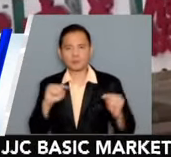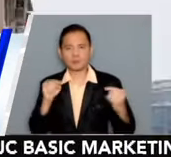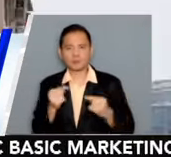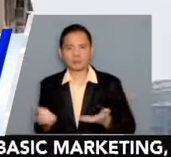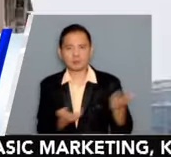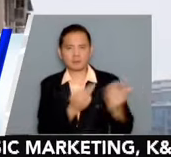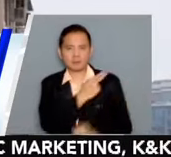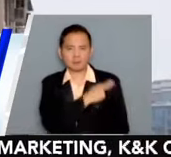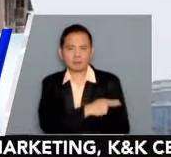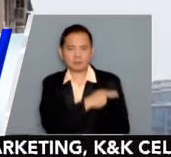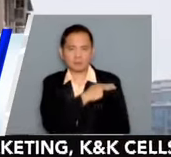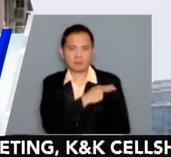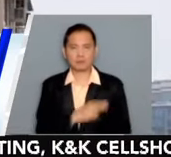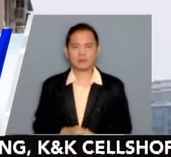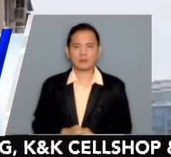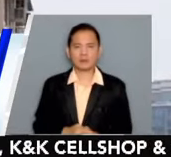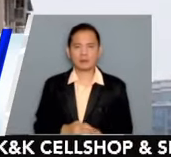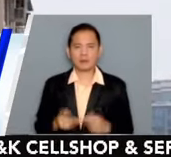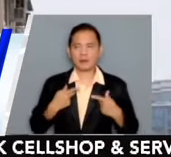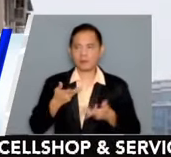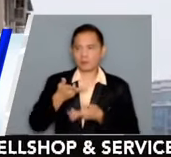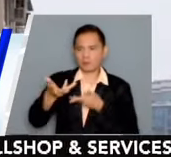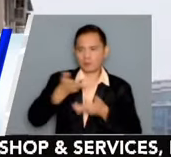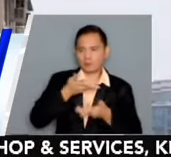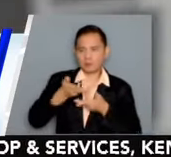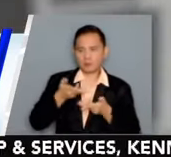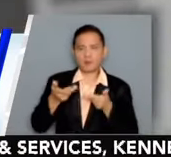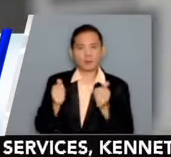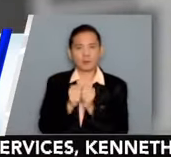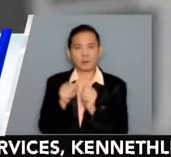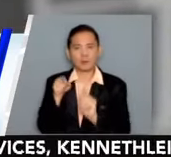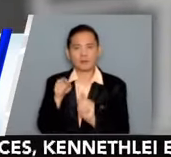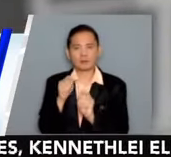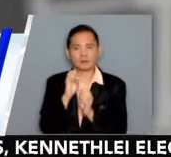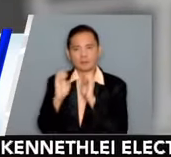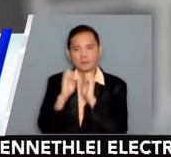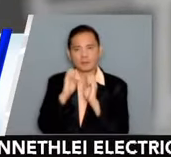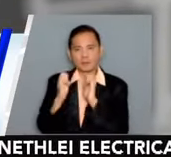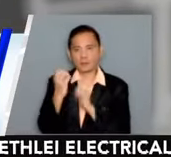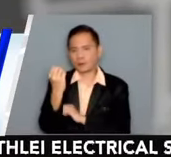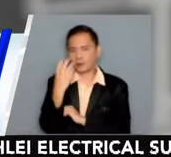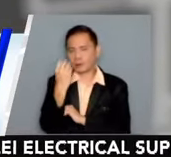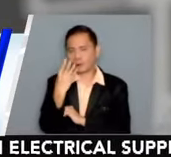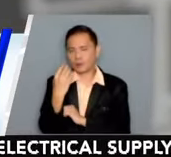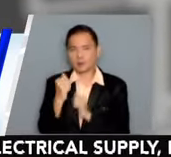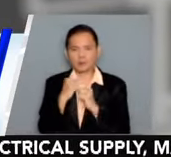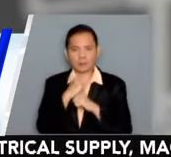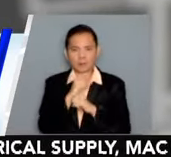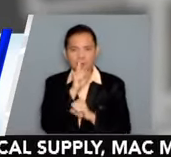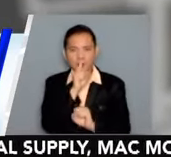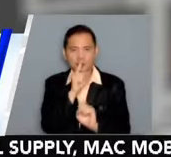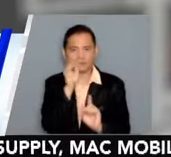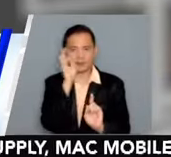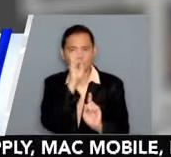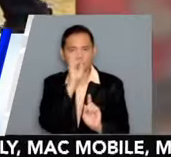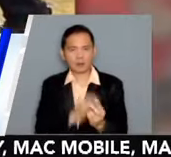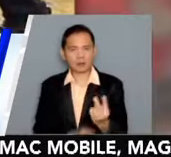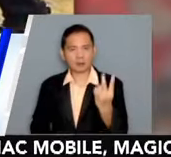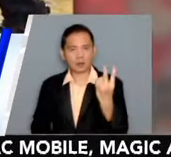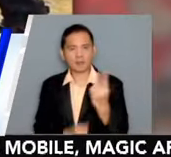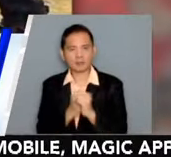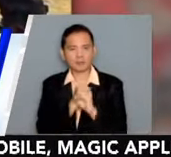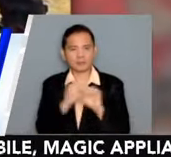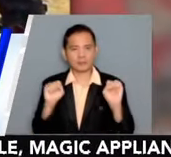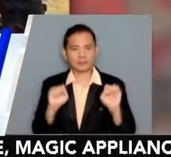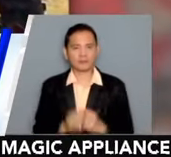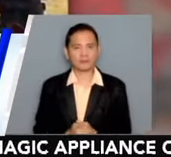ang konsulado ng Pilipinas sa Hong Kong para mabantayan ang kalagayan ng dalawa nating kababayan. Ayon sa City Hospital,